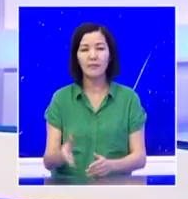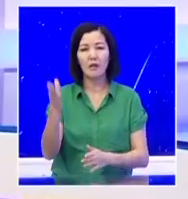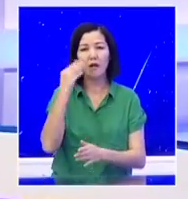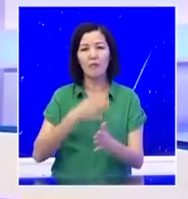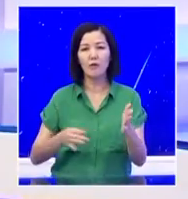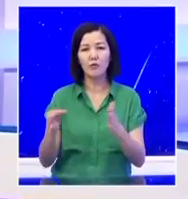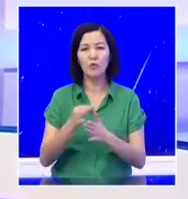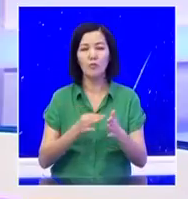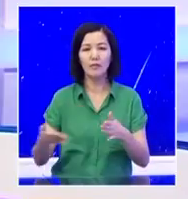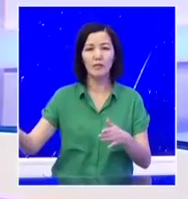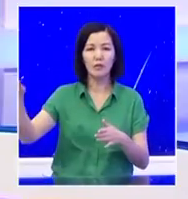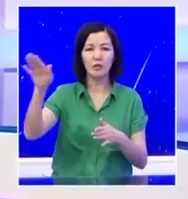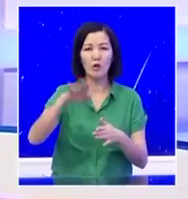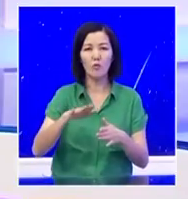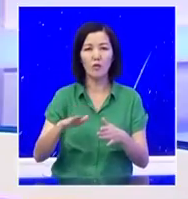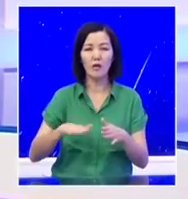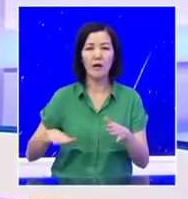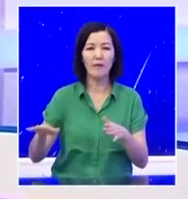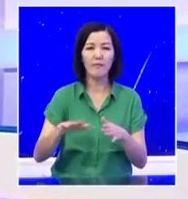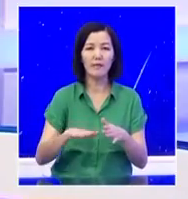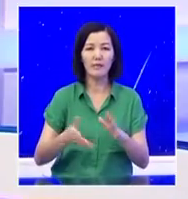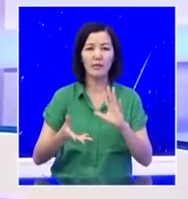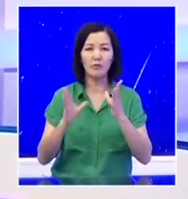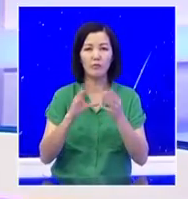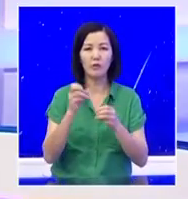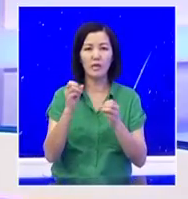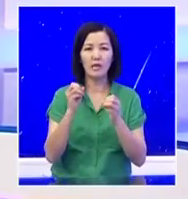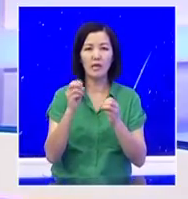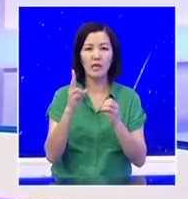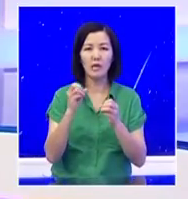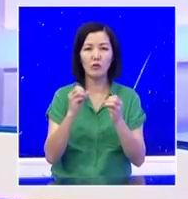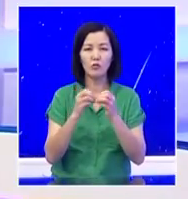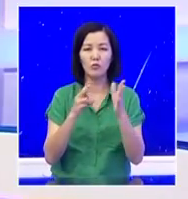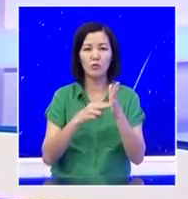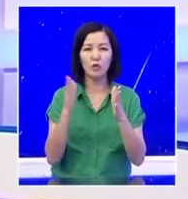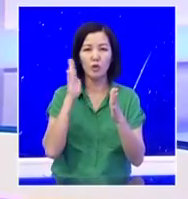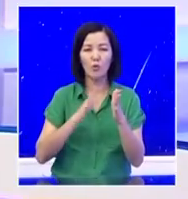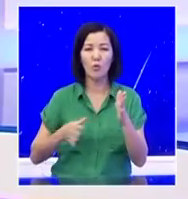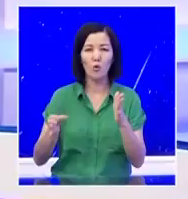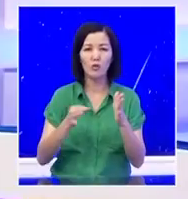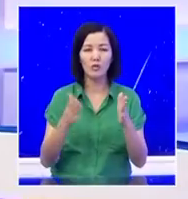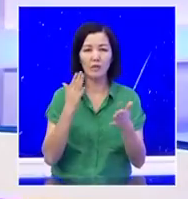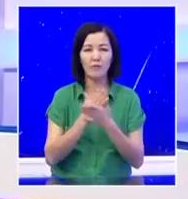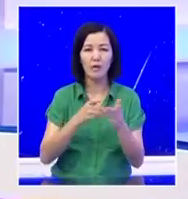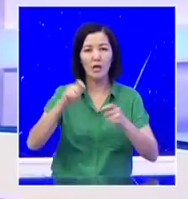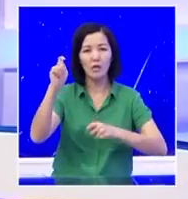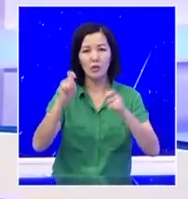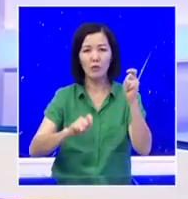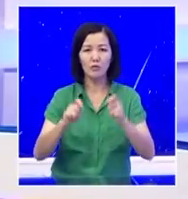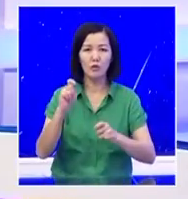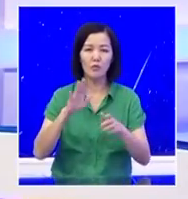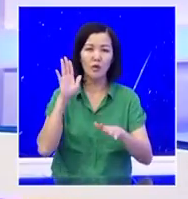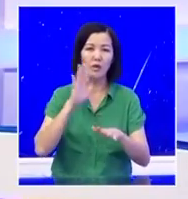Алматы облысының таулы аумақтарында ірілі ұсақты 217 көлшіктер бар. Жауын шашын көп болса, етектік елді